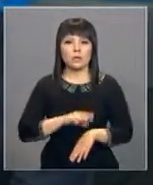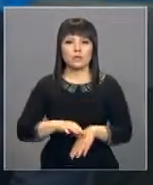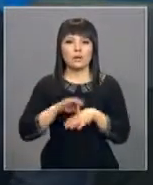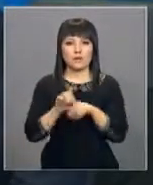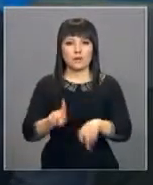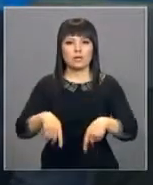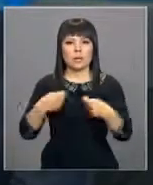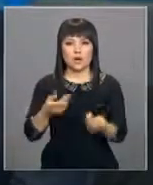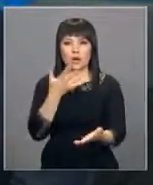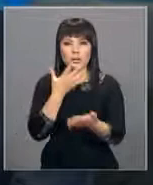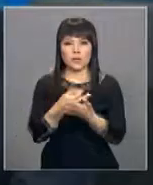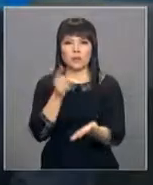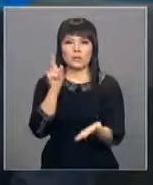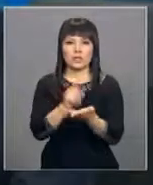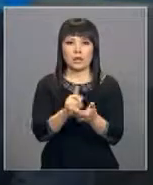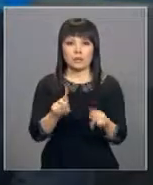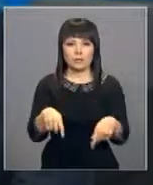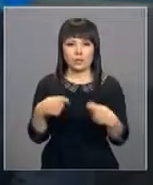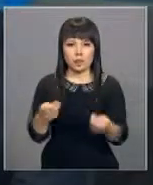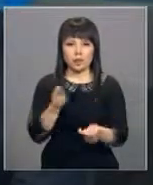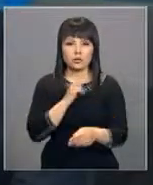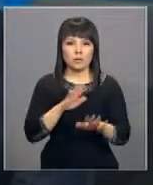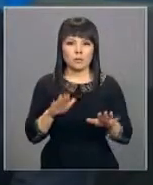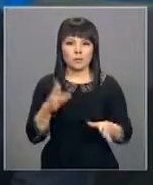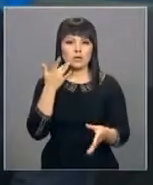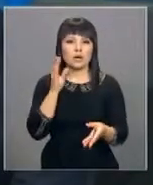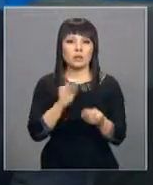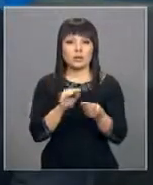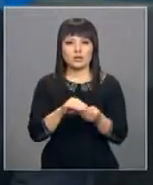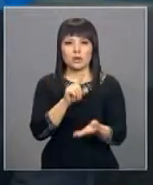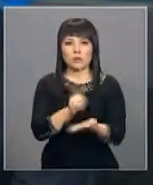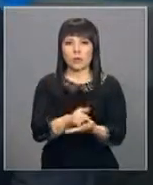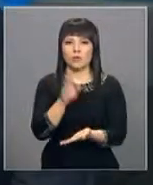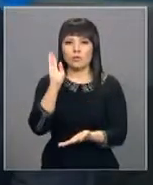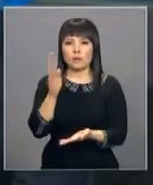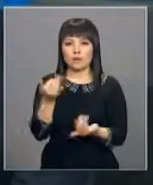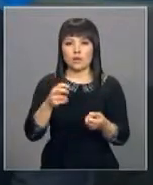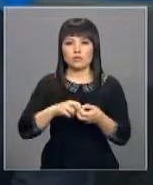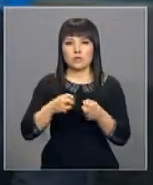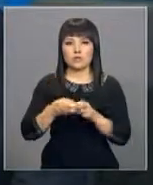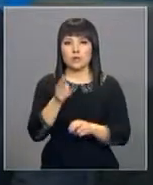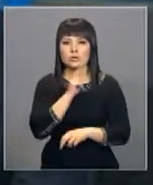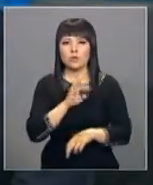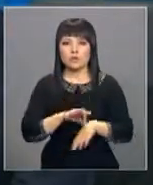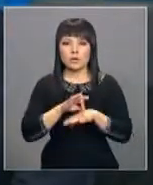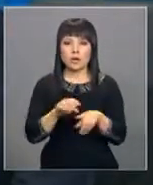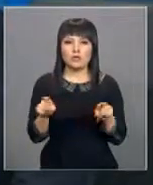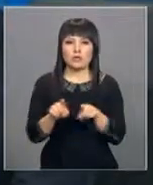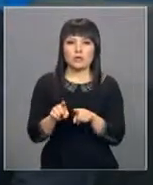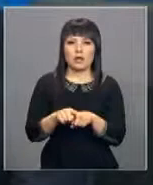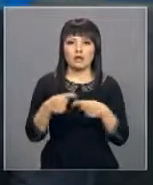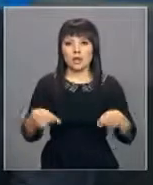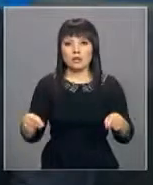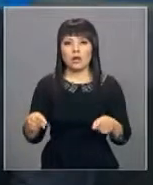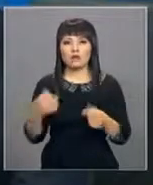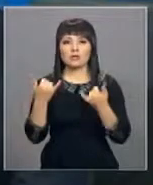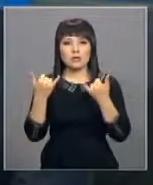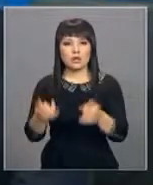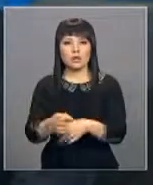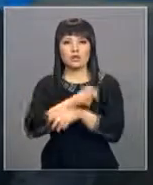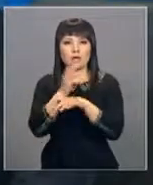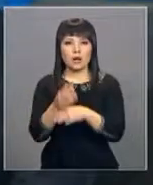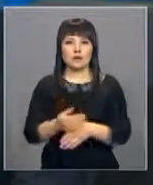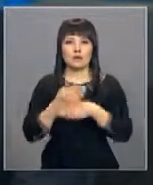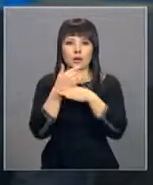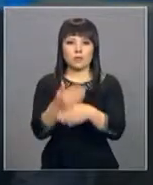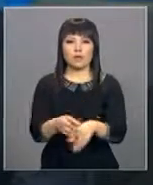өзіне міндет алады, сол жұмыс орнын сақтап қаламын деген. Сол себептен жұмыс мәселесі де шешіліп, олар келгеннен кейін өз жұмыс